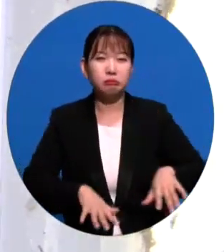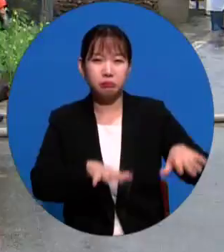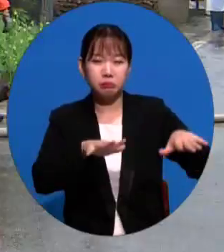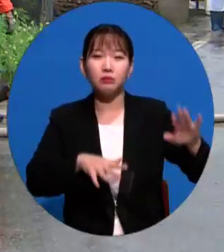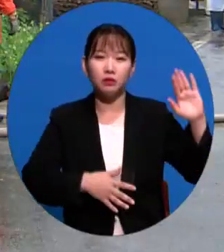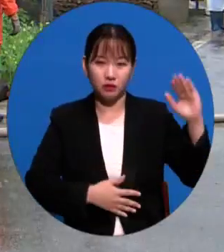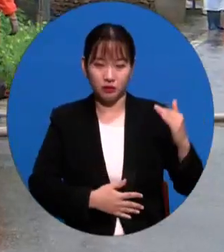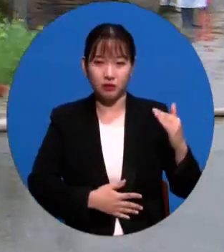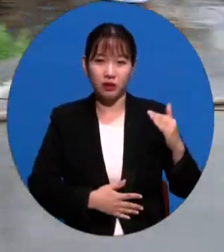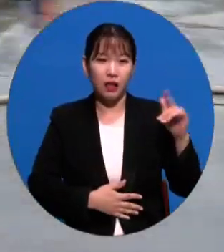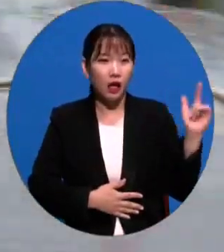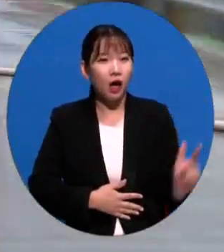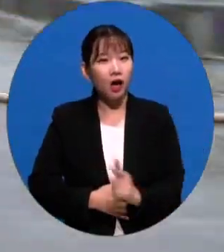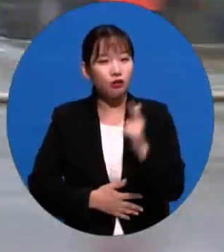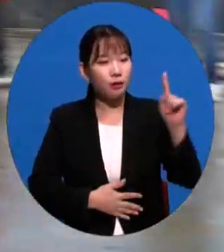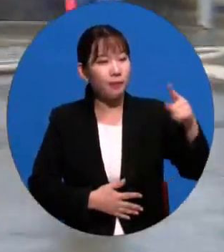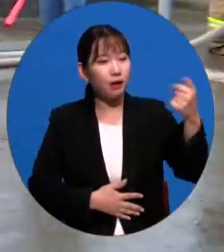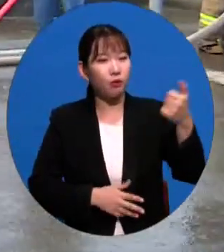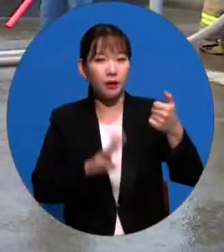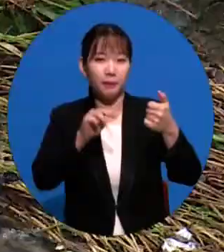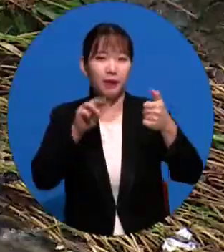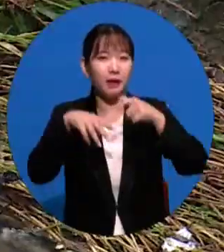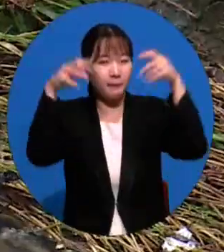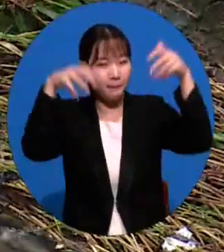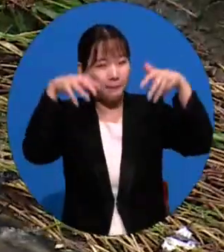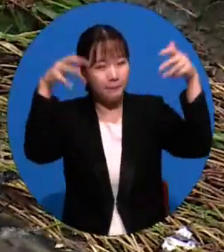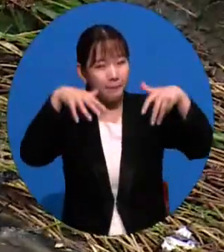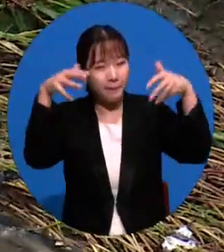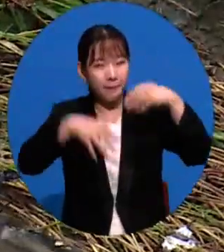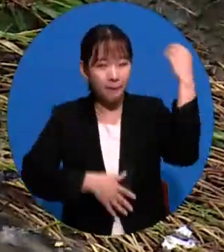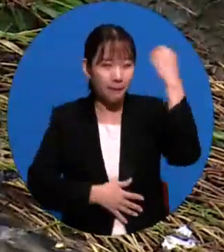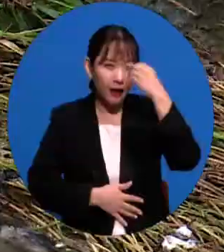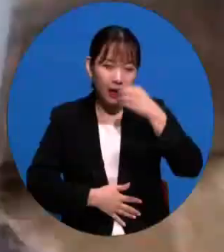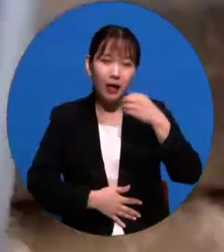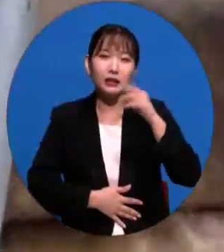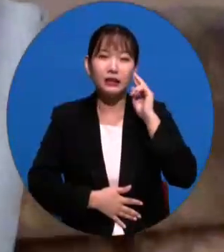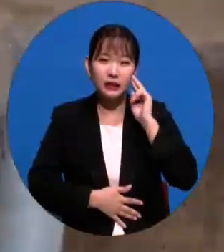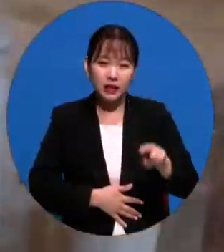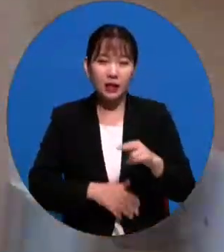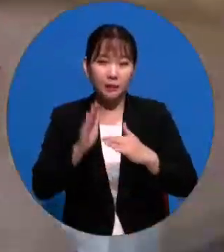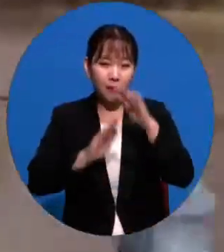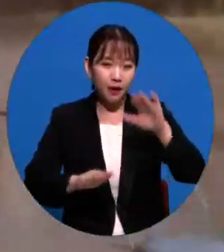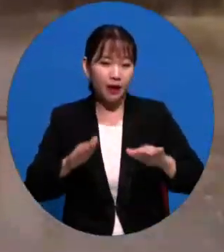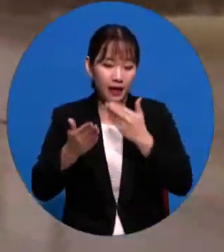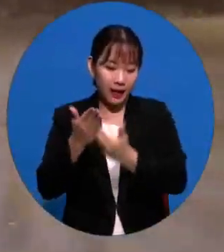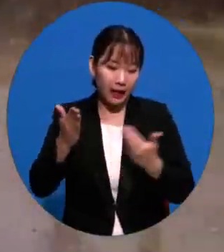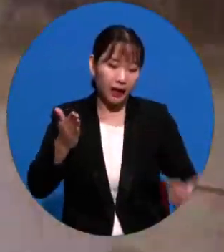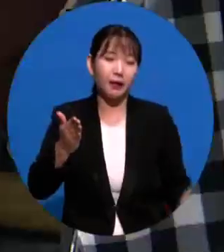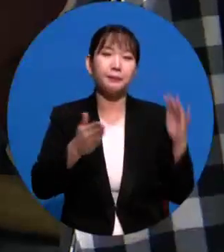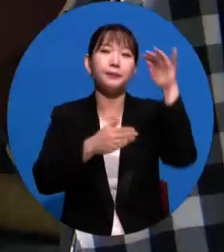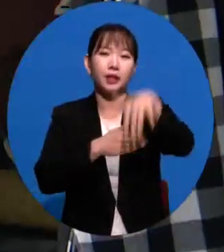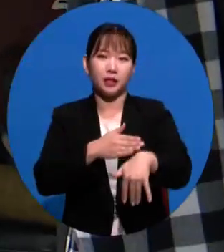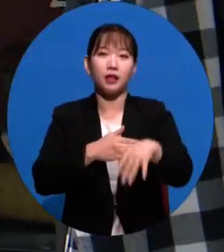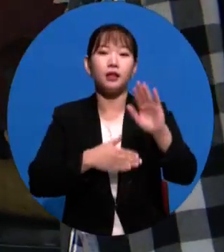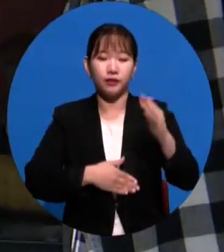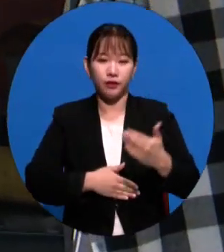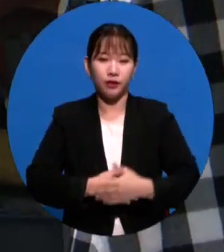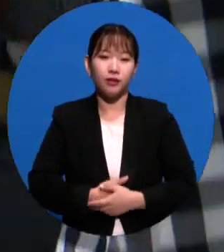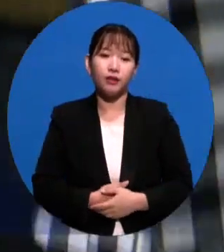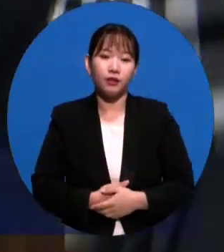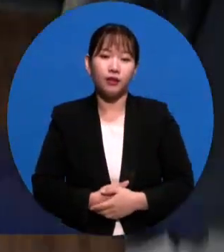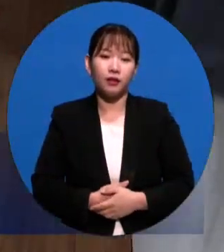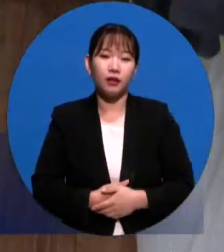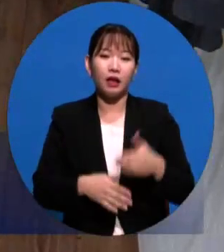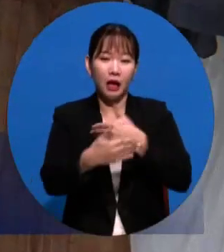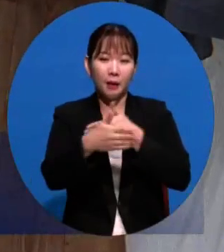젖었습니다. 하루 동안 150mm가 넘는 집중호우가 쏟아지면서 마을 하천이 범람한 겁니다. 우리 집에